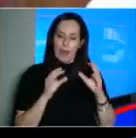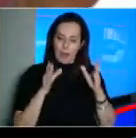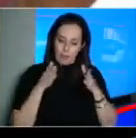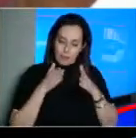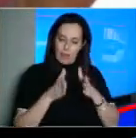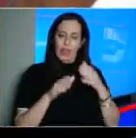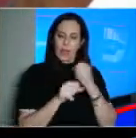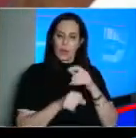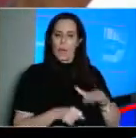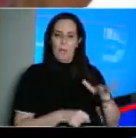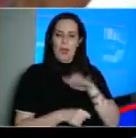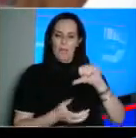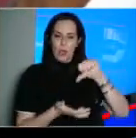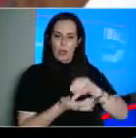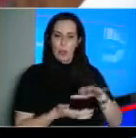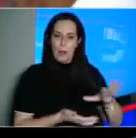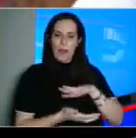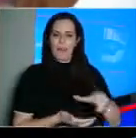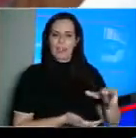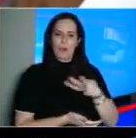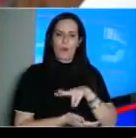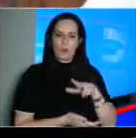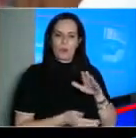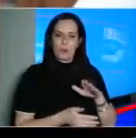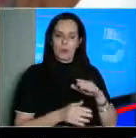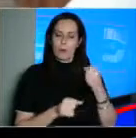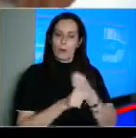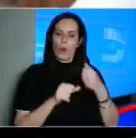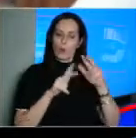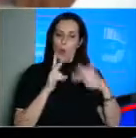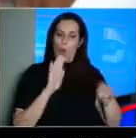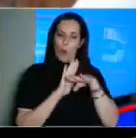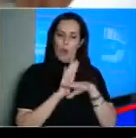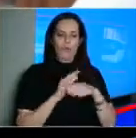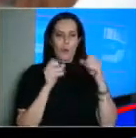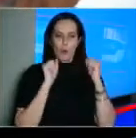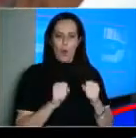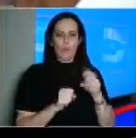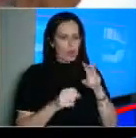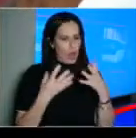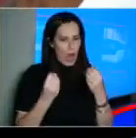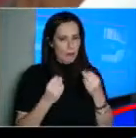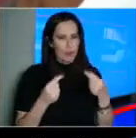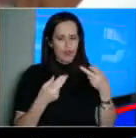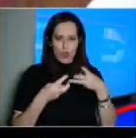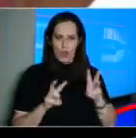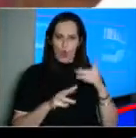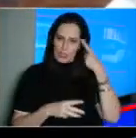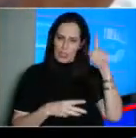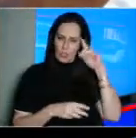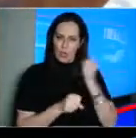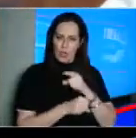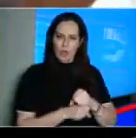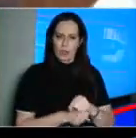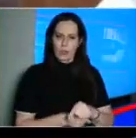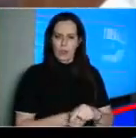ליישם אותה במרחב האורבני, במרחב הציבורי, באופן חוקי, באופן בטוח, ויש הרבה מאוד שיטות יצירתיות לעשות את זה.